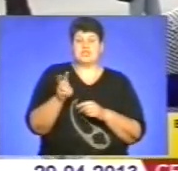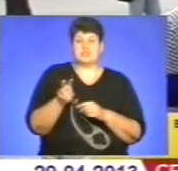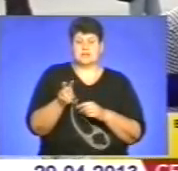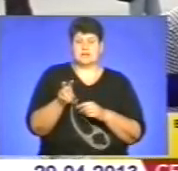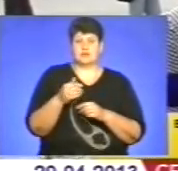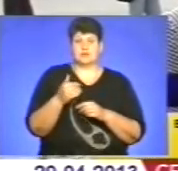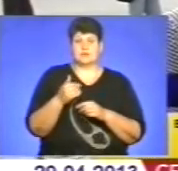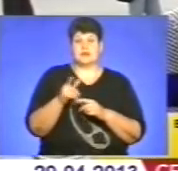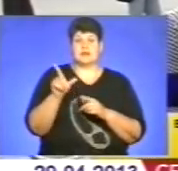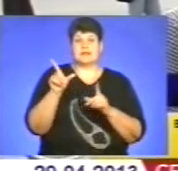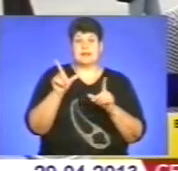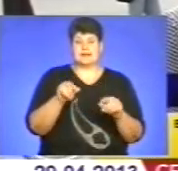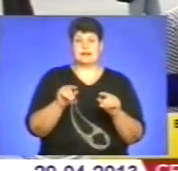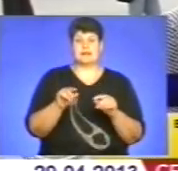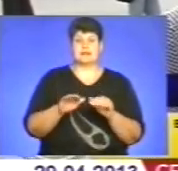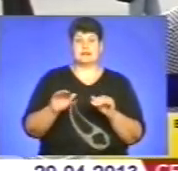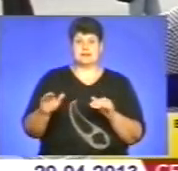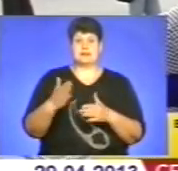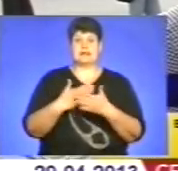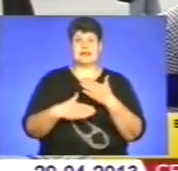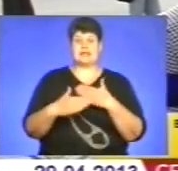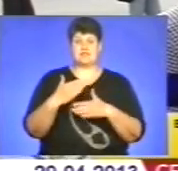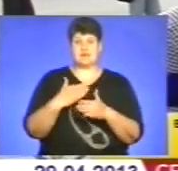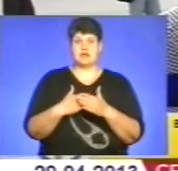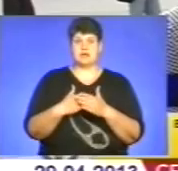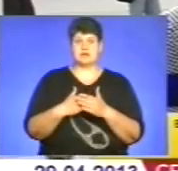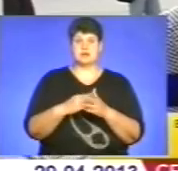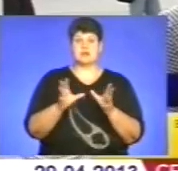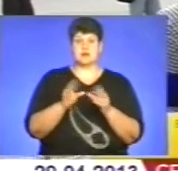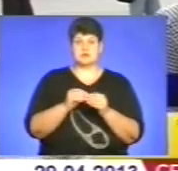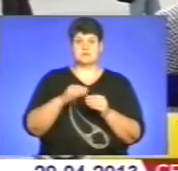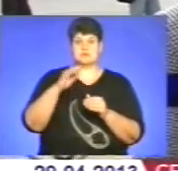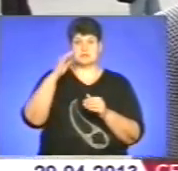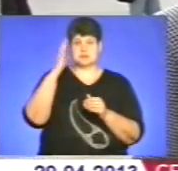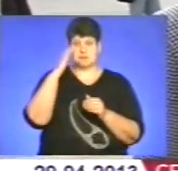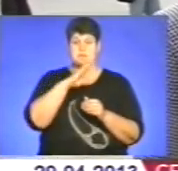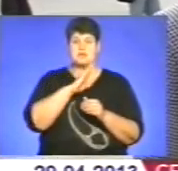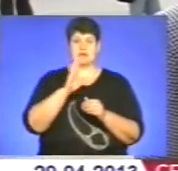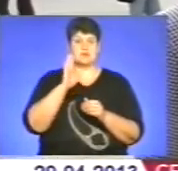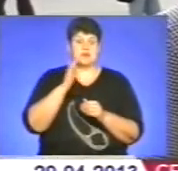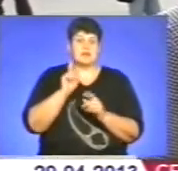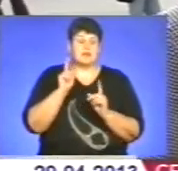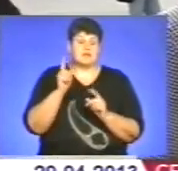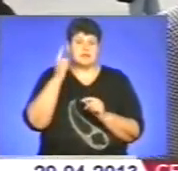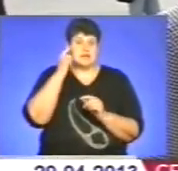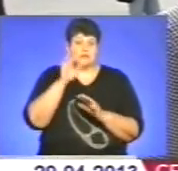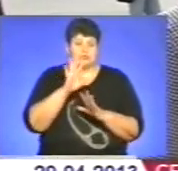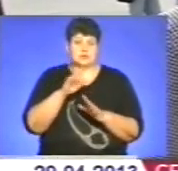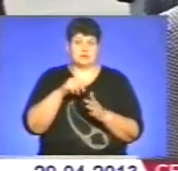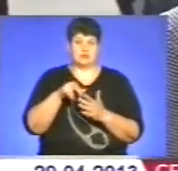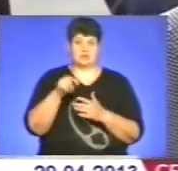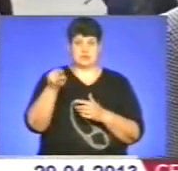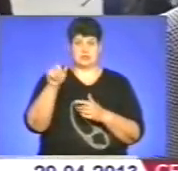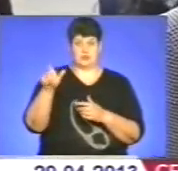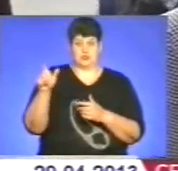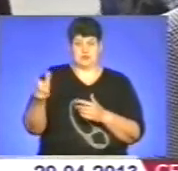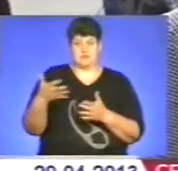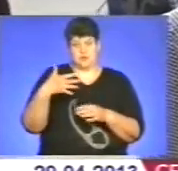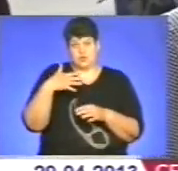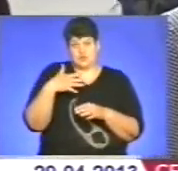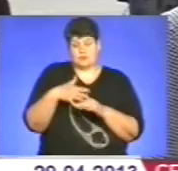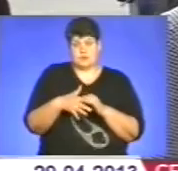а їхала дитинка, інвалід в колясці, і йшла з батьками. І ми навіть не думали до таких людей підходити, тому що ми розуміємо, що